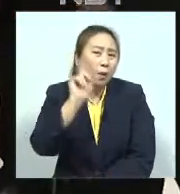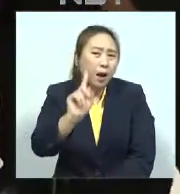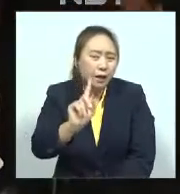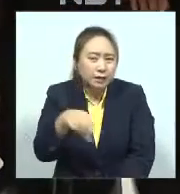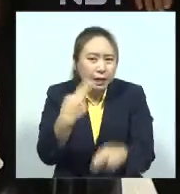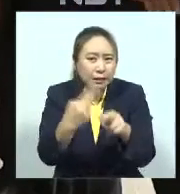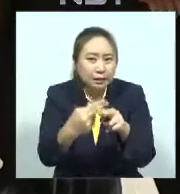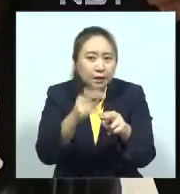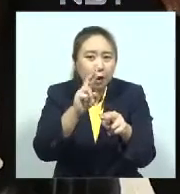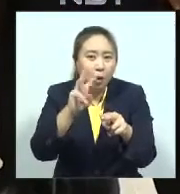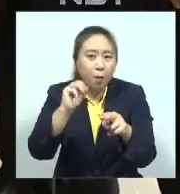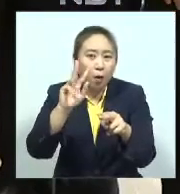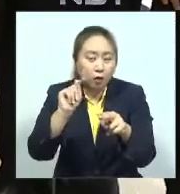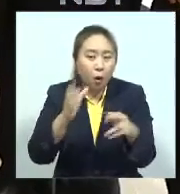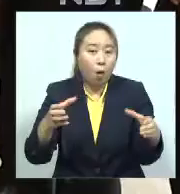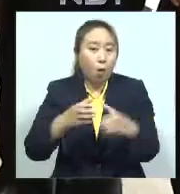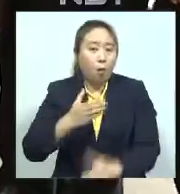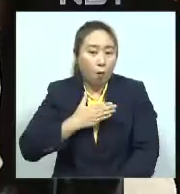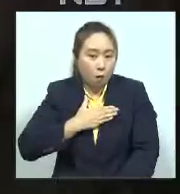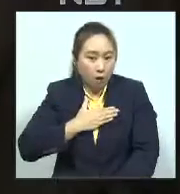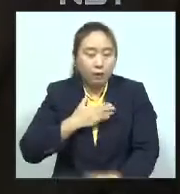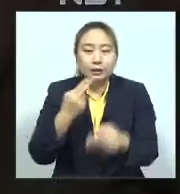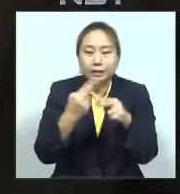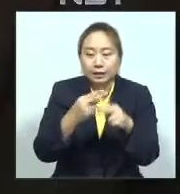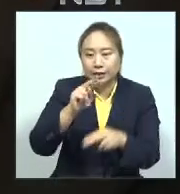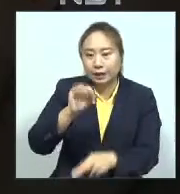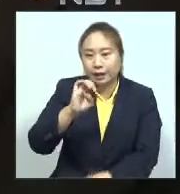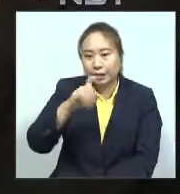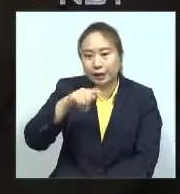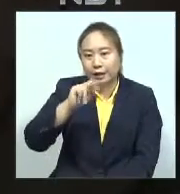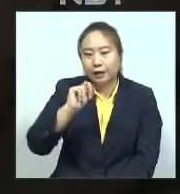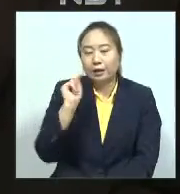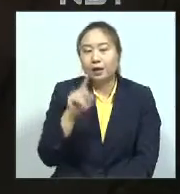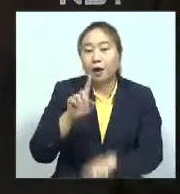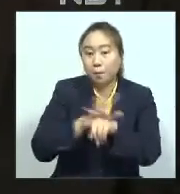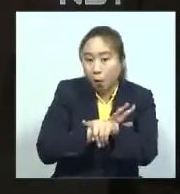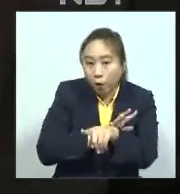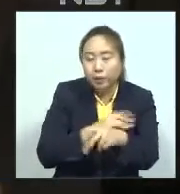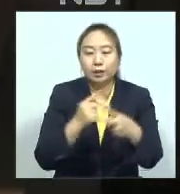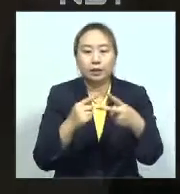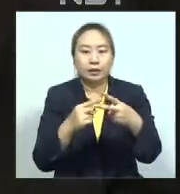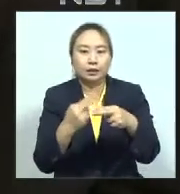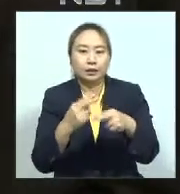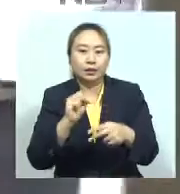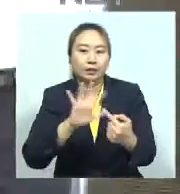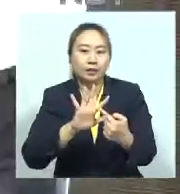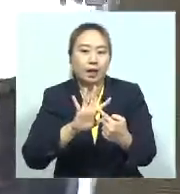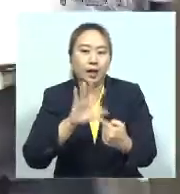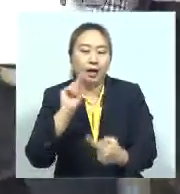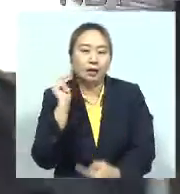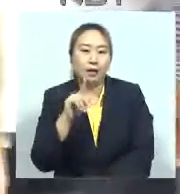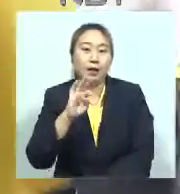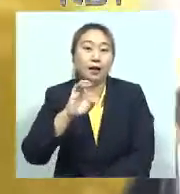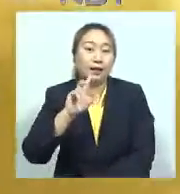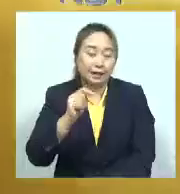ารายชื่อรัฐมนตรีของพรรคทั้งนายนิพนธ์บุญญามณีและนายสาธิตปิตุเตชะถูกนายกรัฐมนตรี